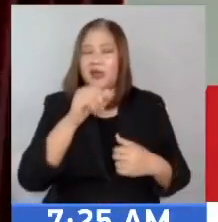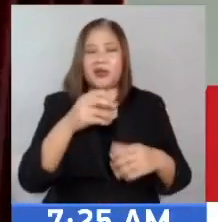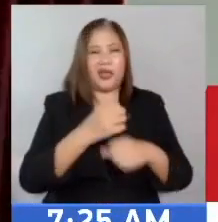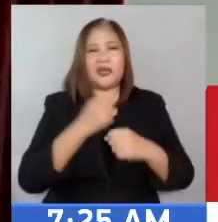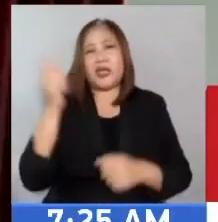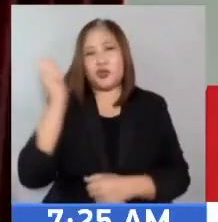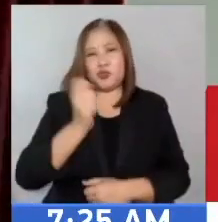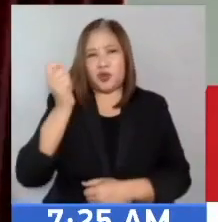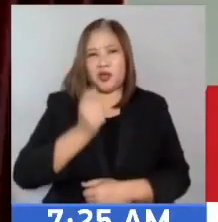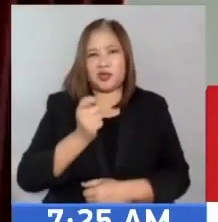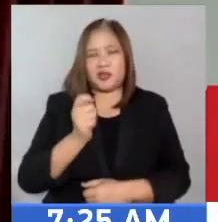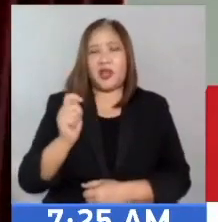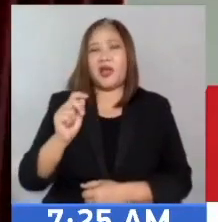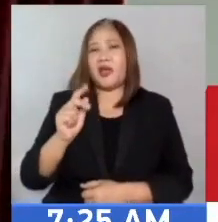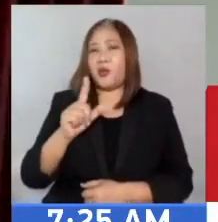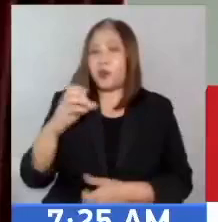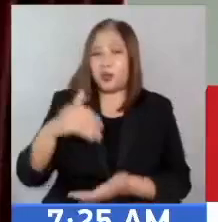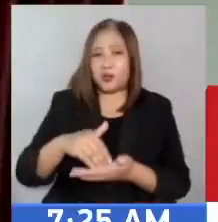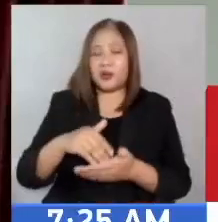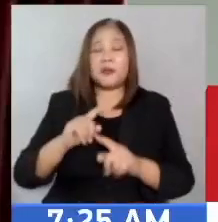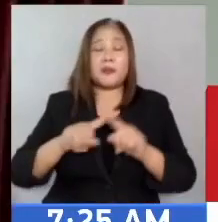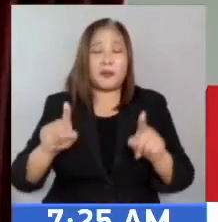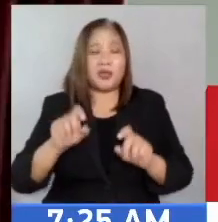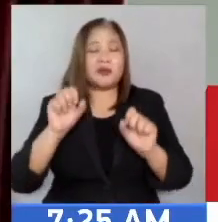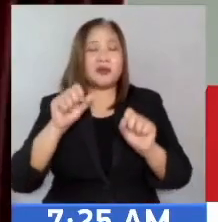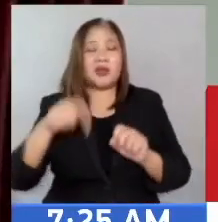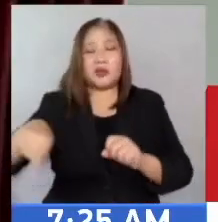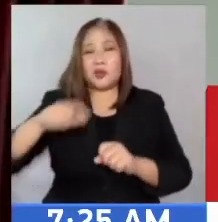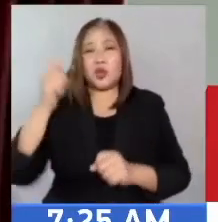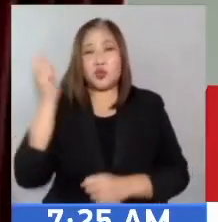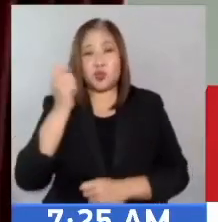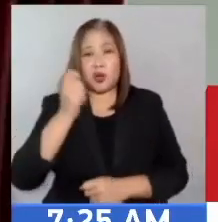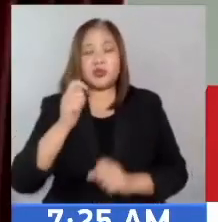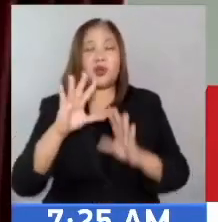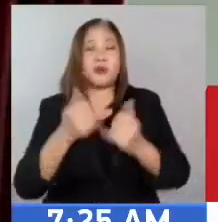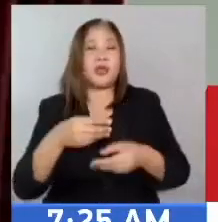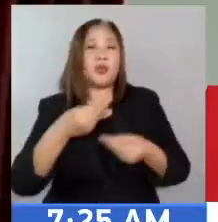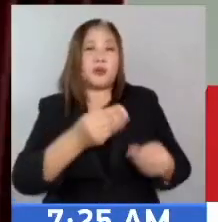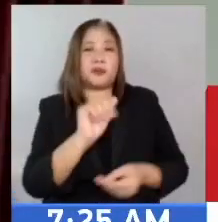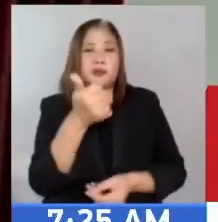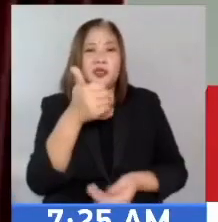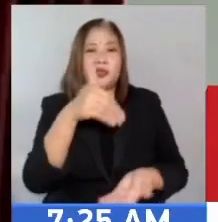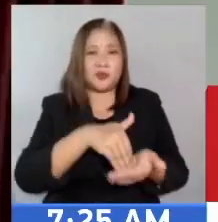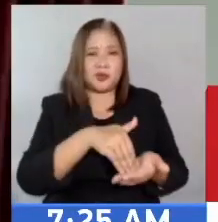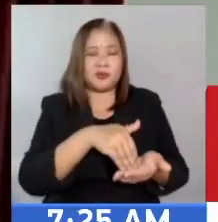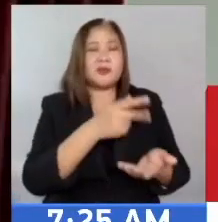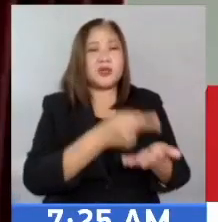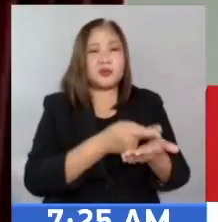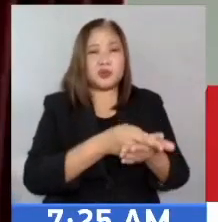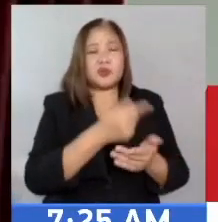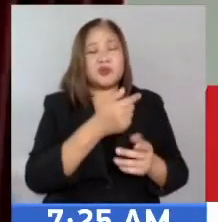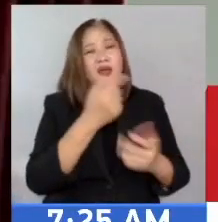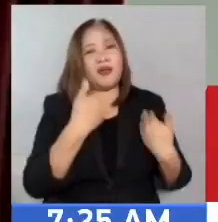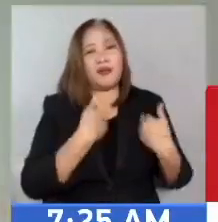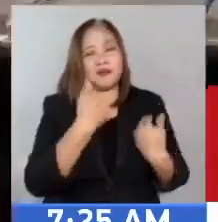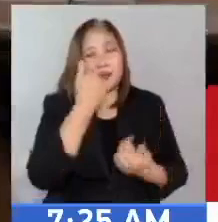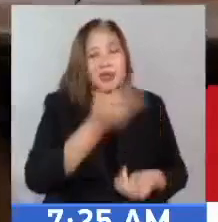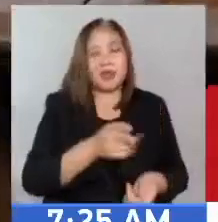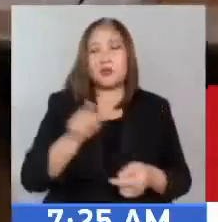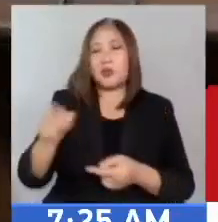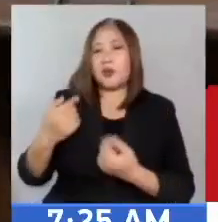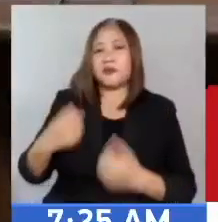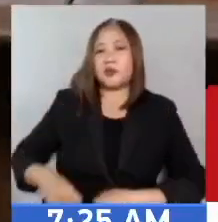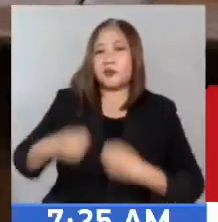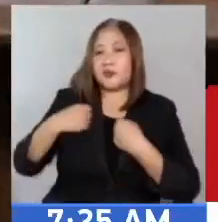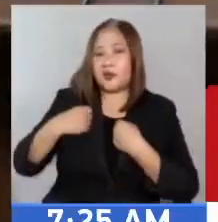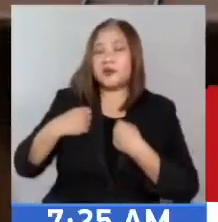tulong ang insurance firm na 10,000 pesos para sa mga namatayan at 5,000 pesos para sa mga survivor.